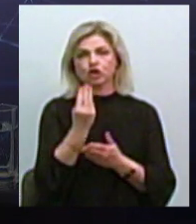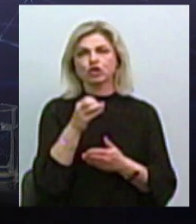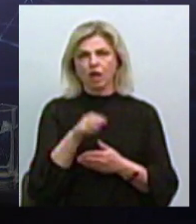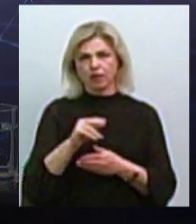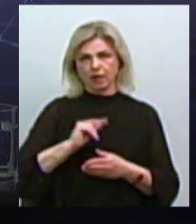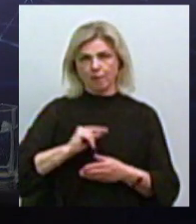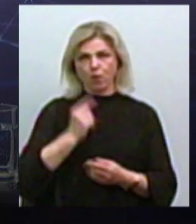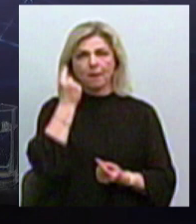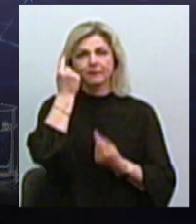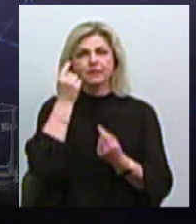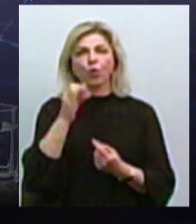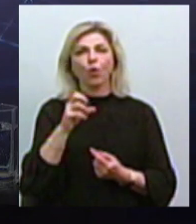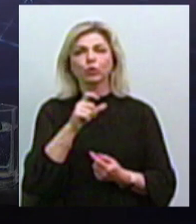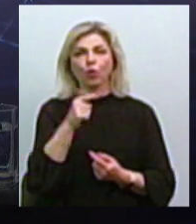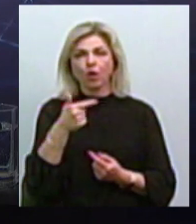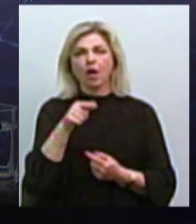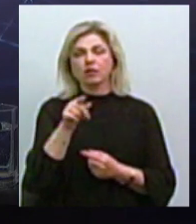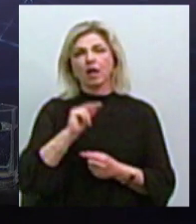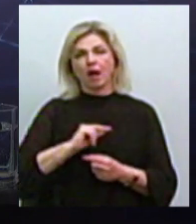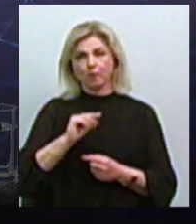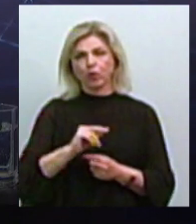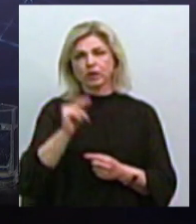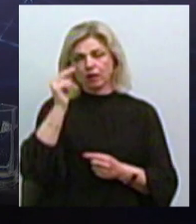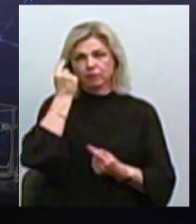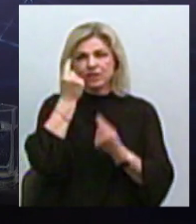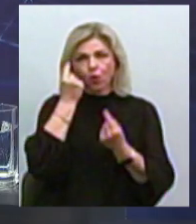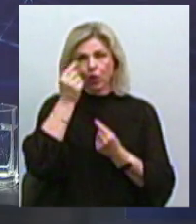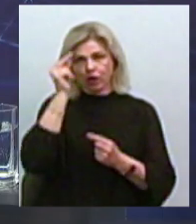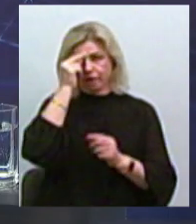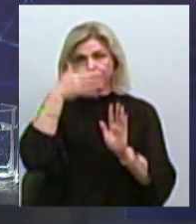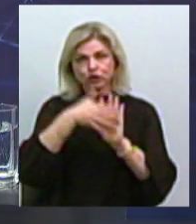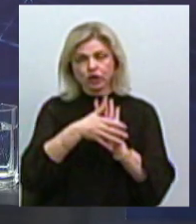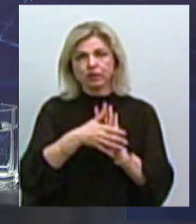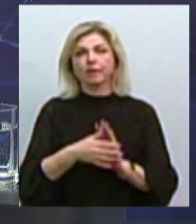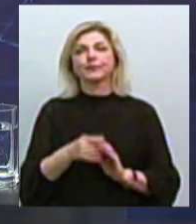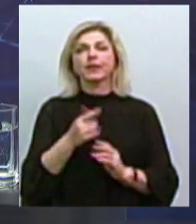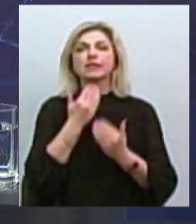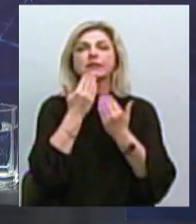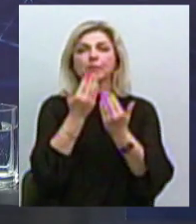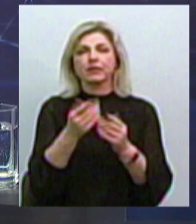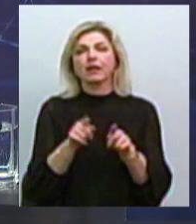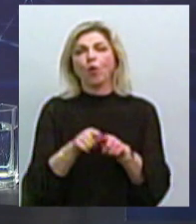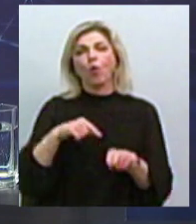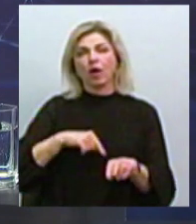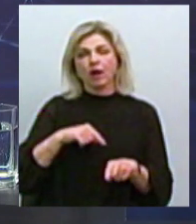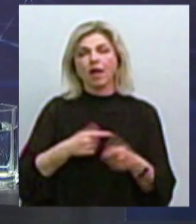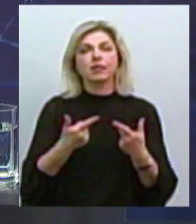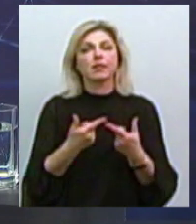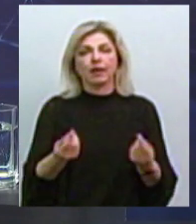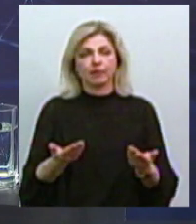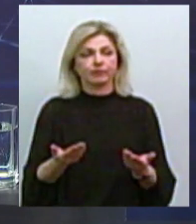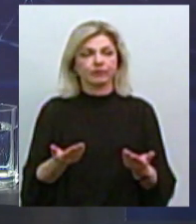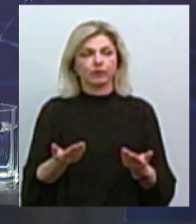які проводять соціально-психологічне вивчення. Що це мається на увазі? Запитання такого характеру,